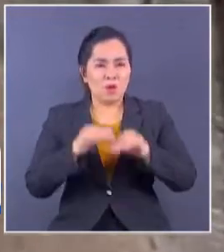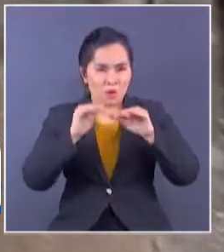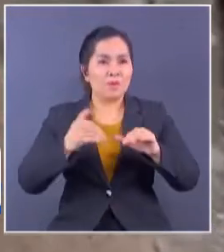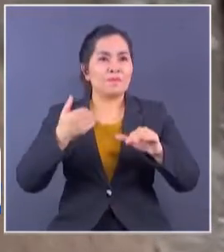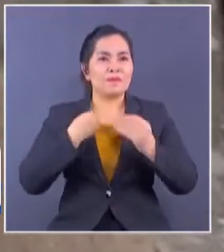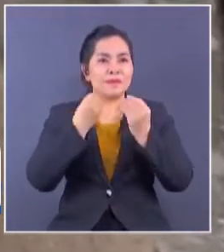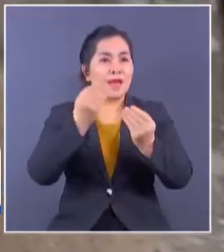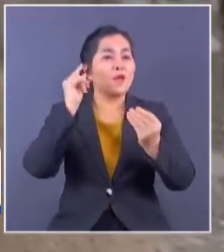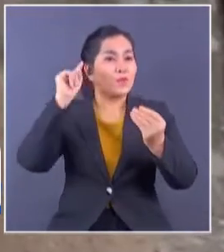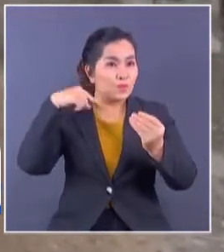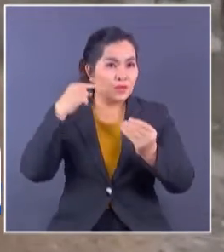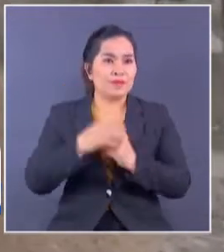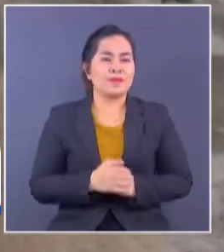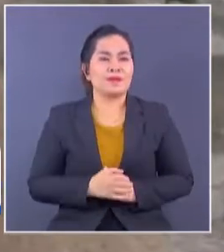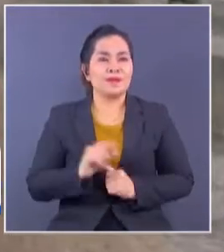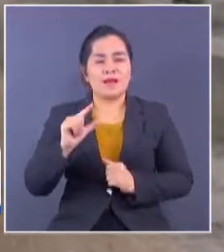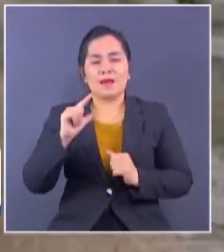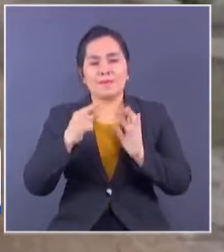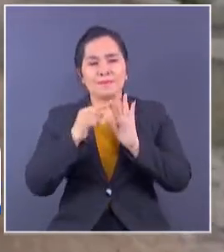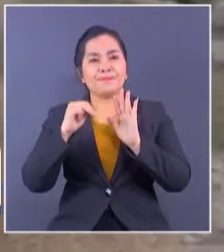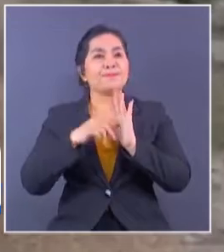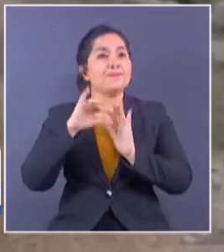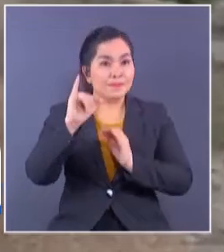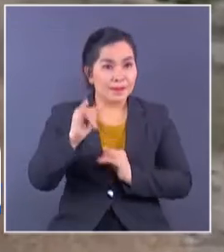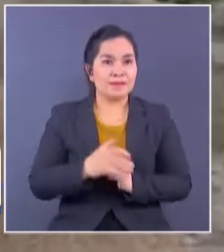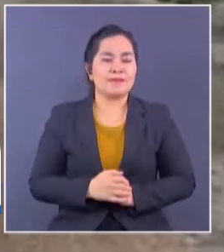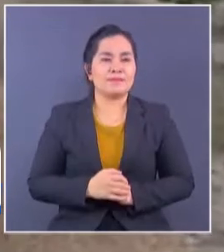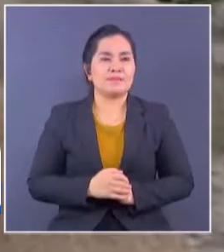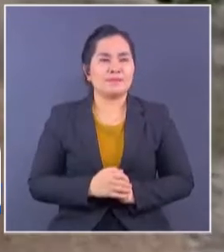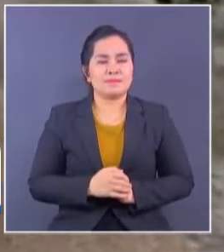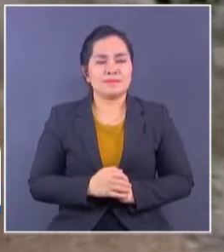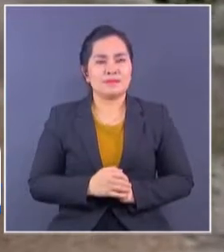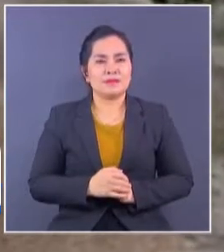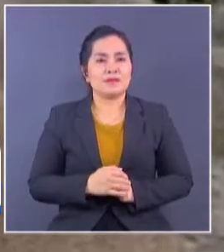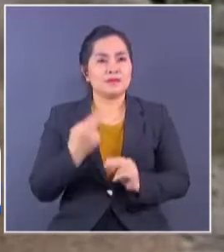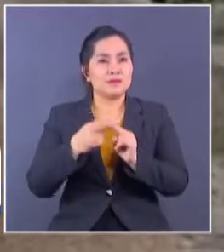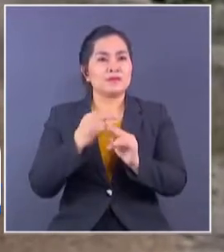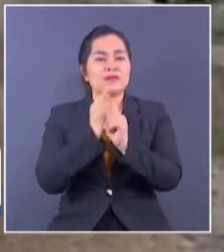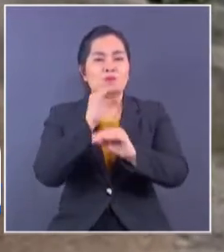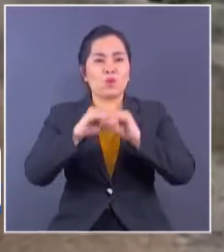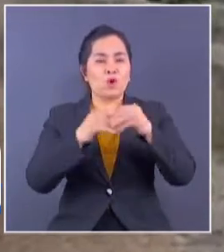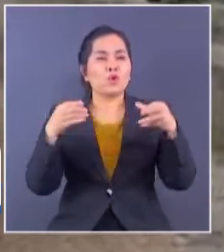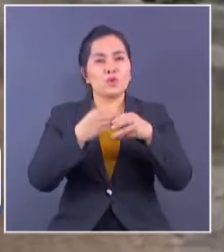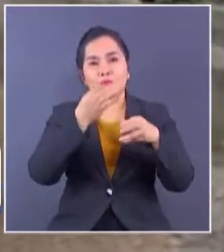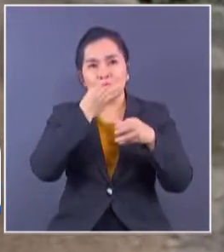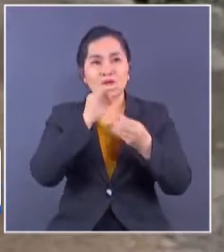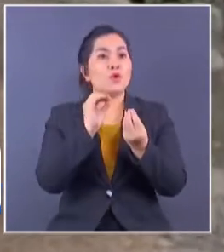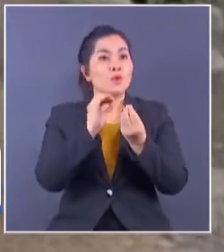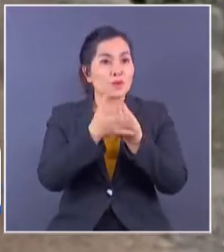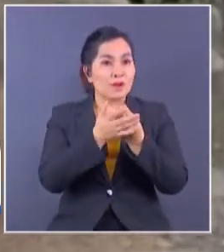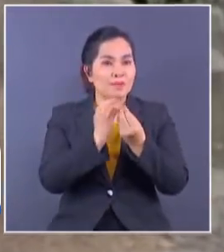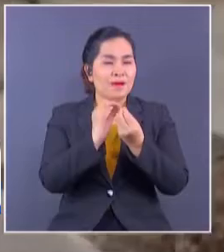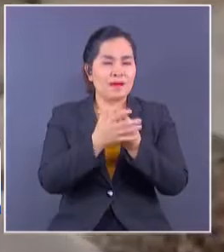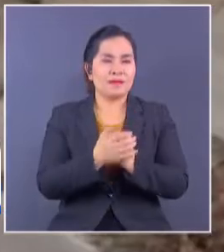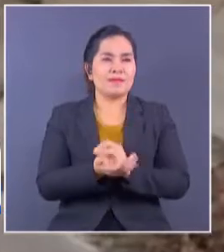คุณย่าละไมนกสกุลพร้อมใบทะเบียนคุมลูกนี่ด้วยนะครับในชื่อโครงการกลุ่มอาชีพแปรรูปผลไม้ตาม